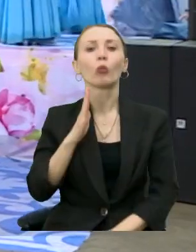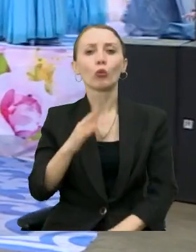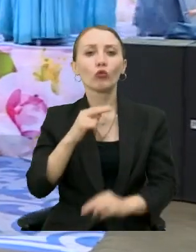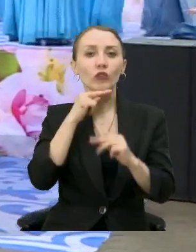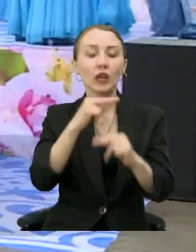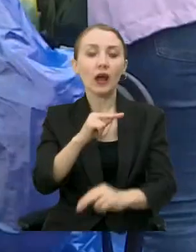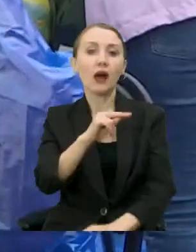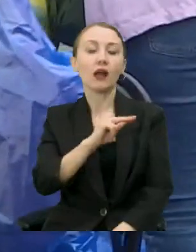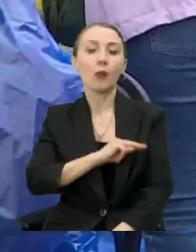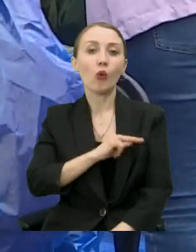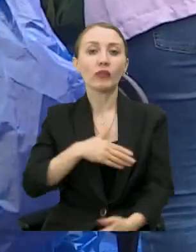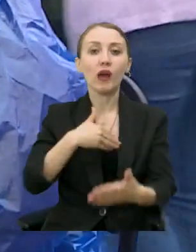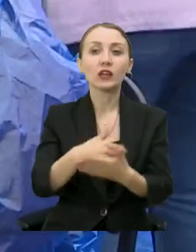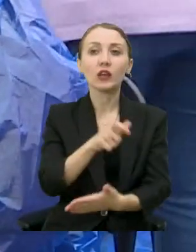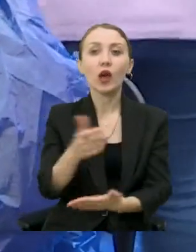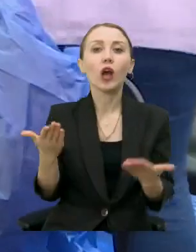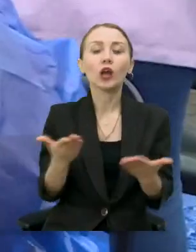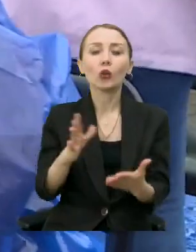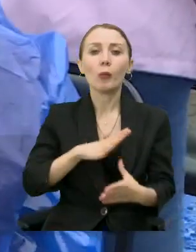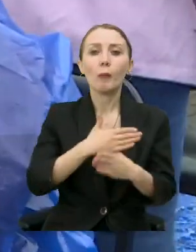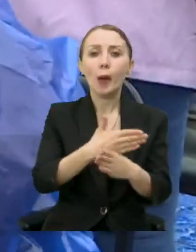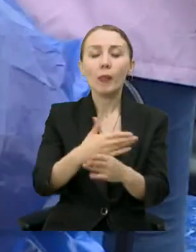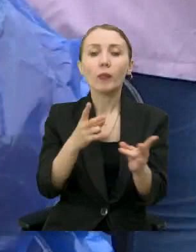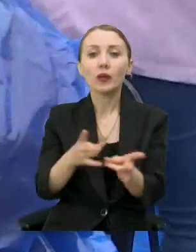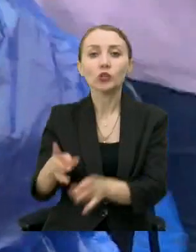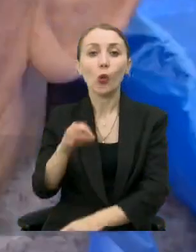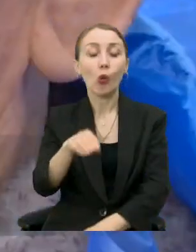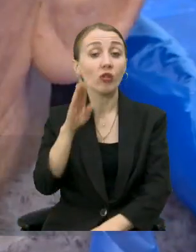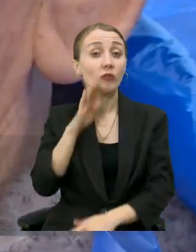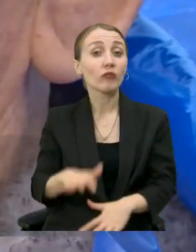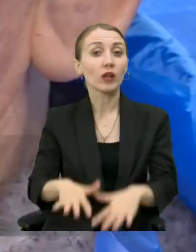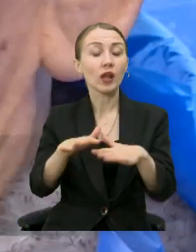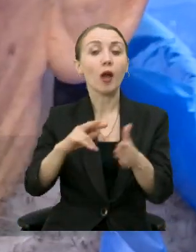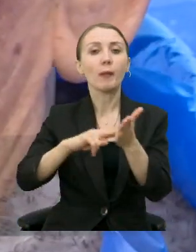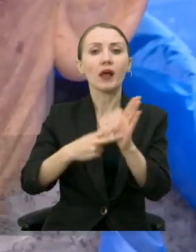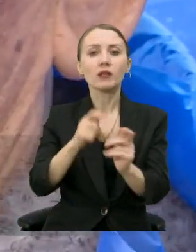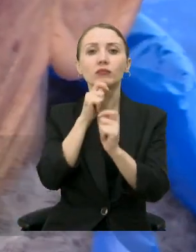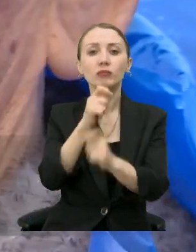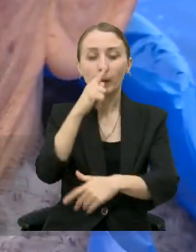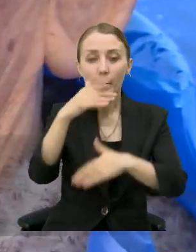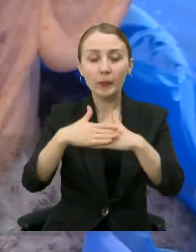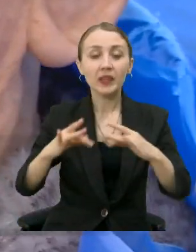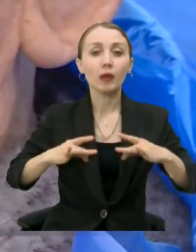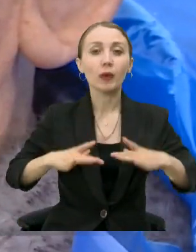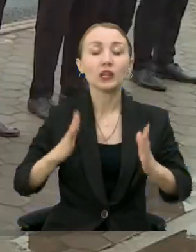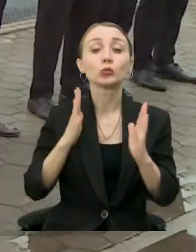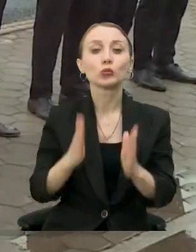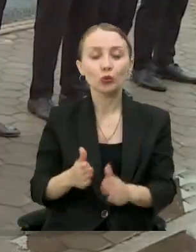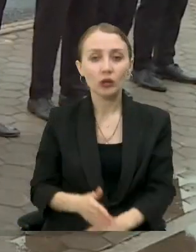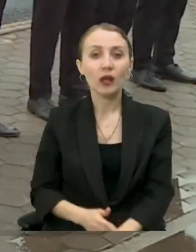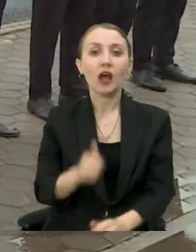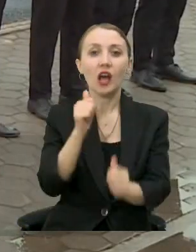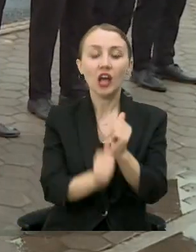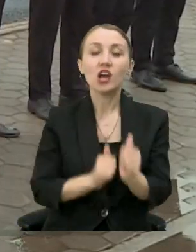работа активных граждан, которые помогали пострадавшим от потопа. Их планируется наградить в преддверии праздника. К сожалению, с каждым